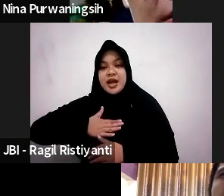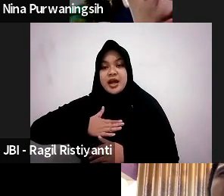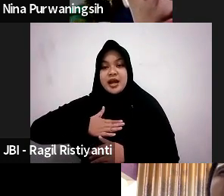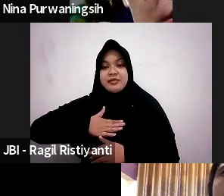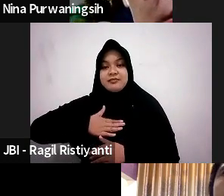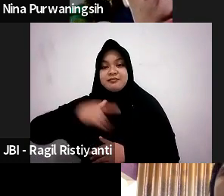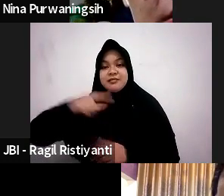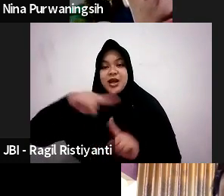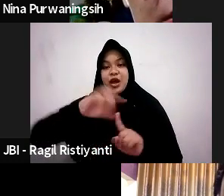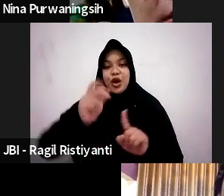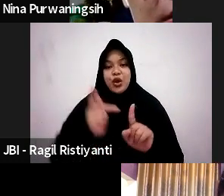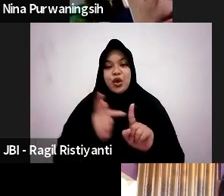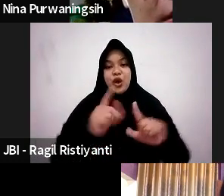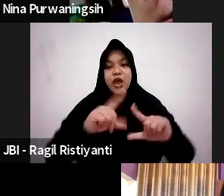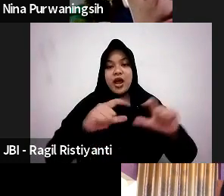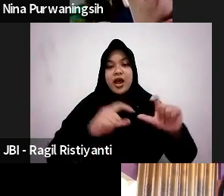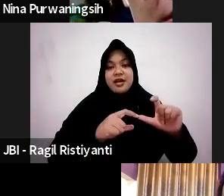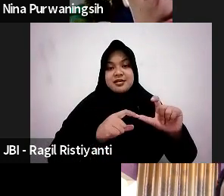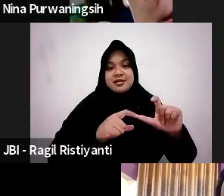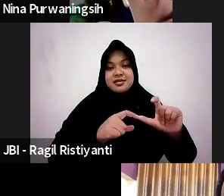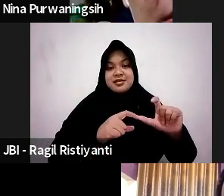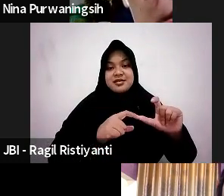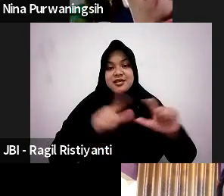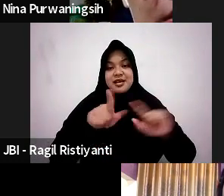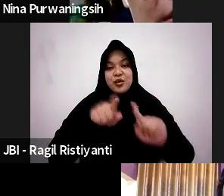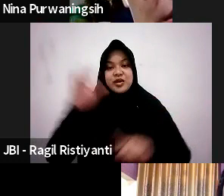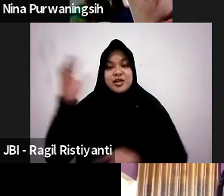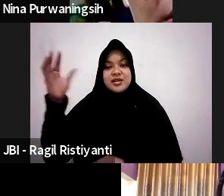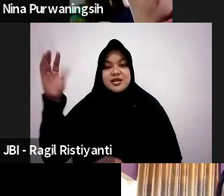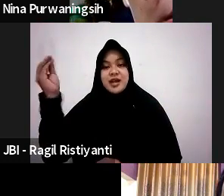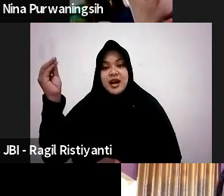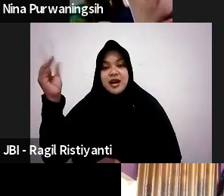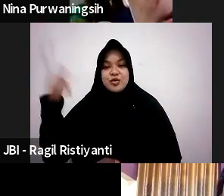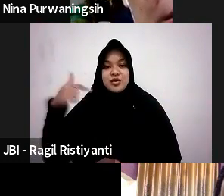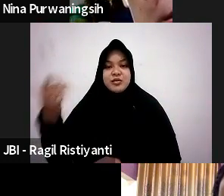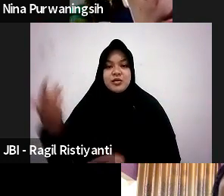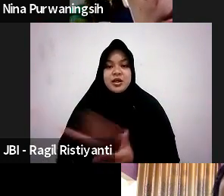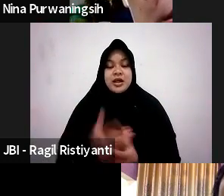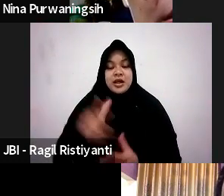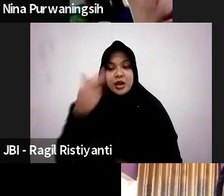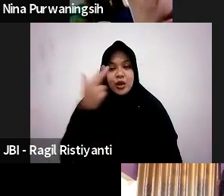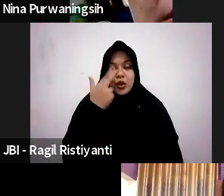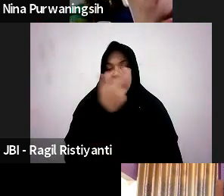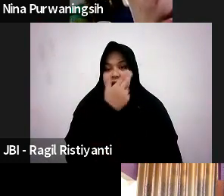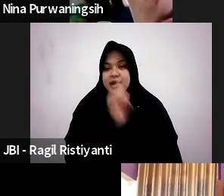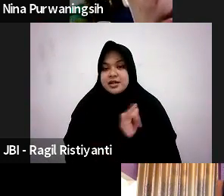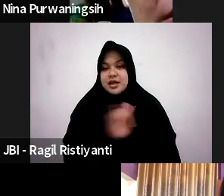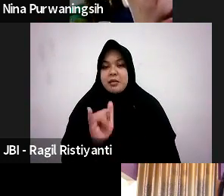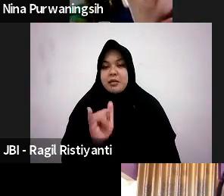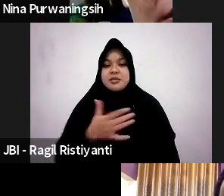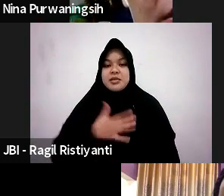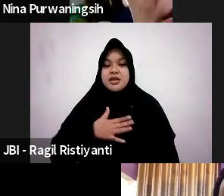di Jakarta yang juga sudah menyempatkan beliau seorang tunanetra juga sama seperti saya